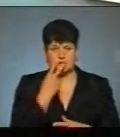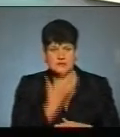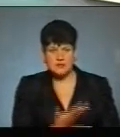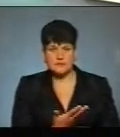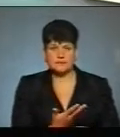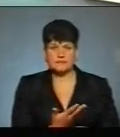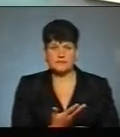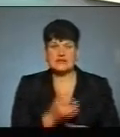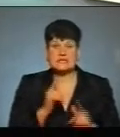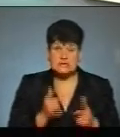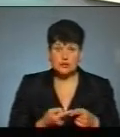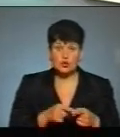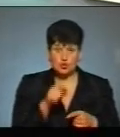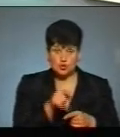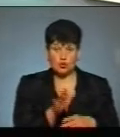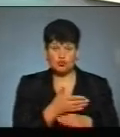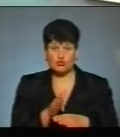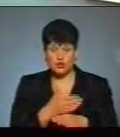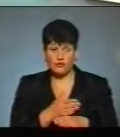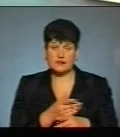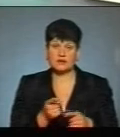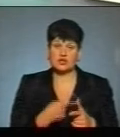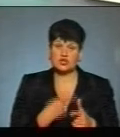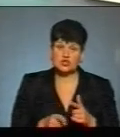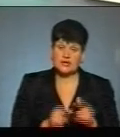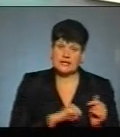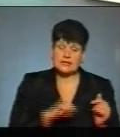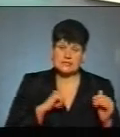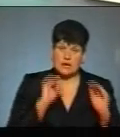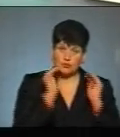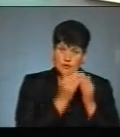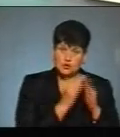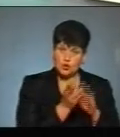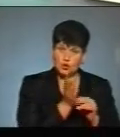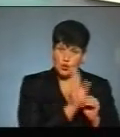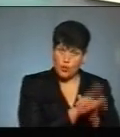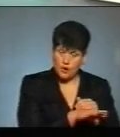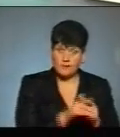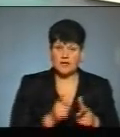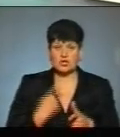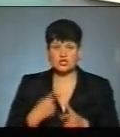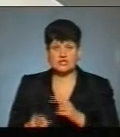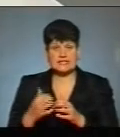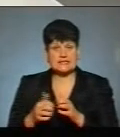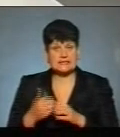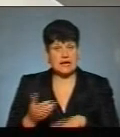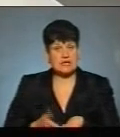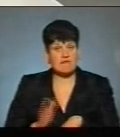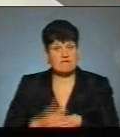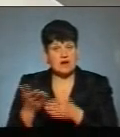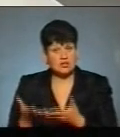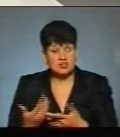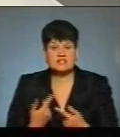і згідно цього сортувати, чи вони підлягають на самоізоляцію вдома з легким перебігом, чи вони середнього ступеня важкості, чи